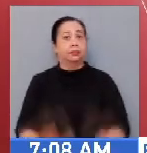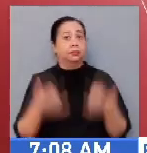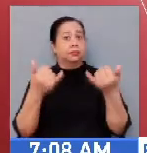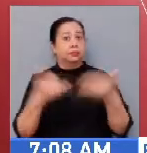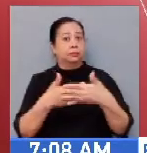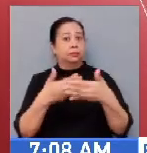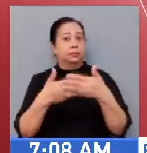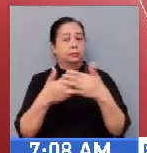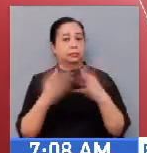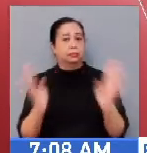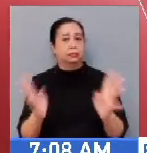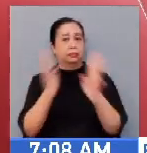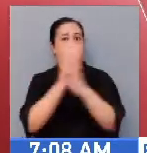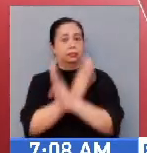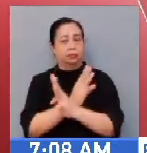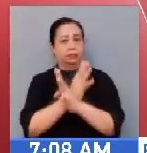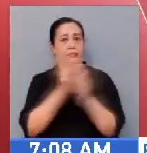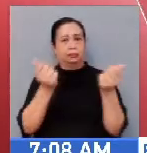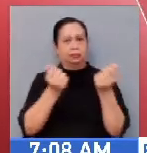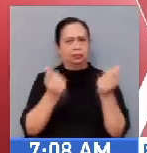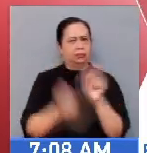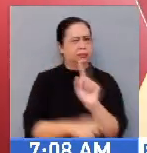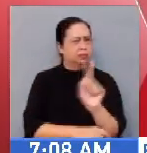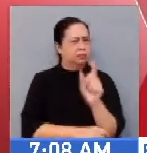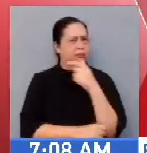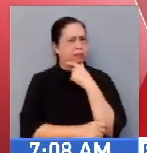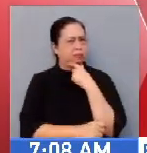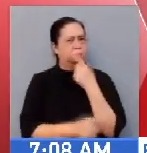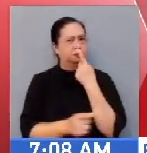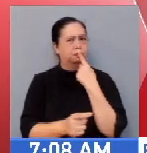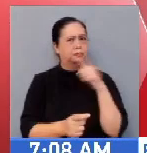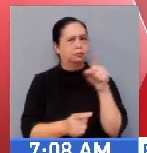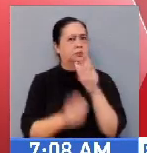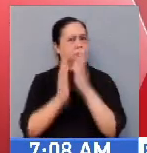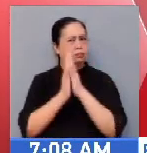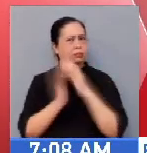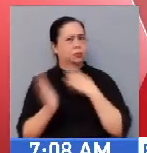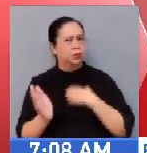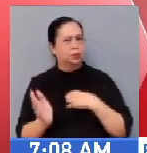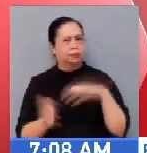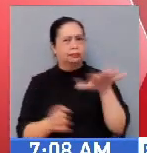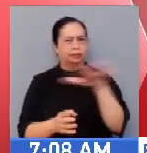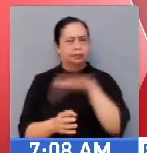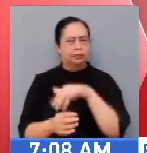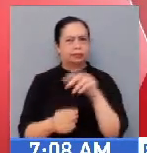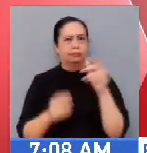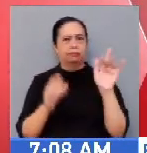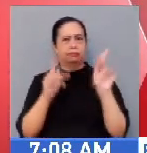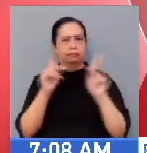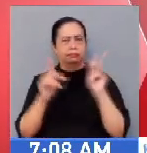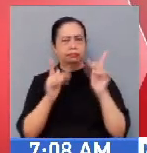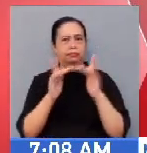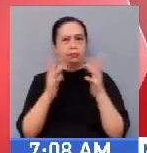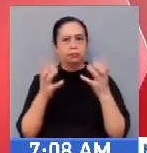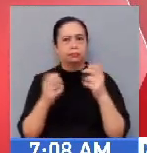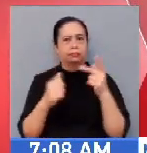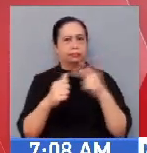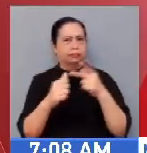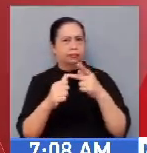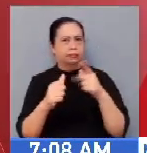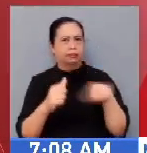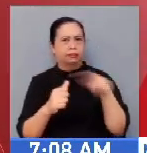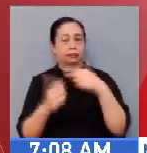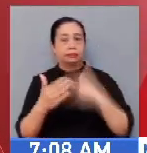ang administrasyon, ano kaya ang hirit na hiling ng kapuso ng netizens na gawing prioridad ng mga susunod